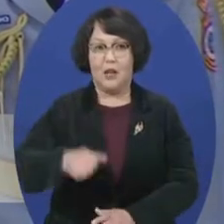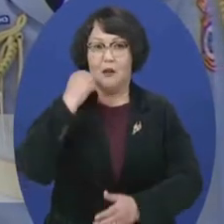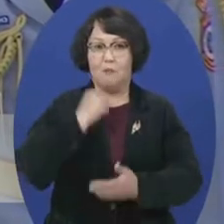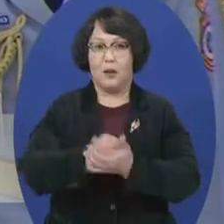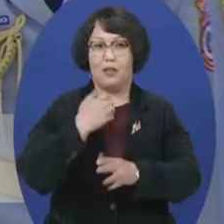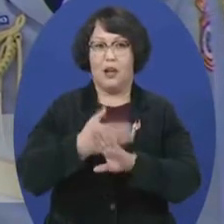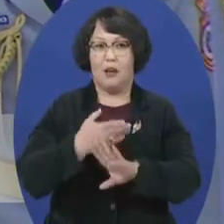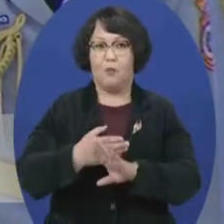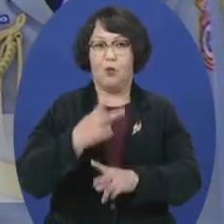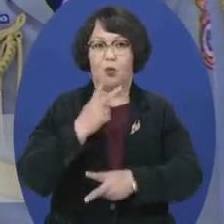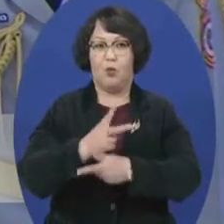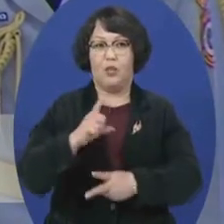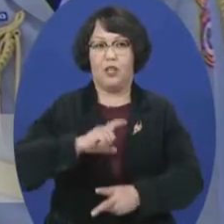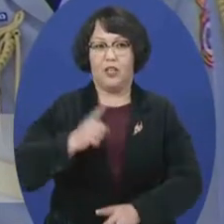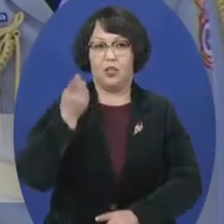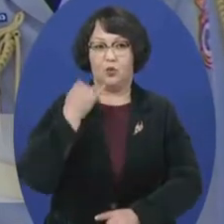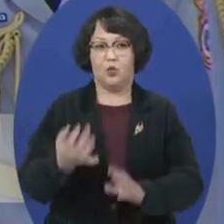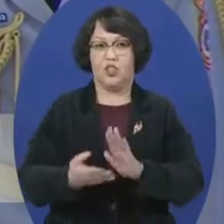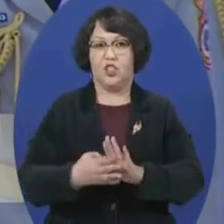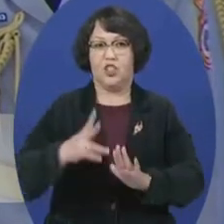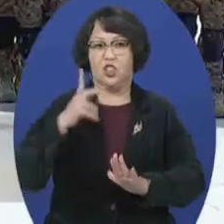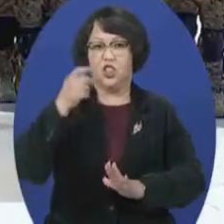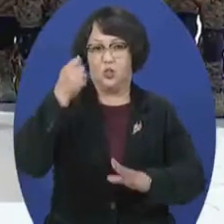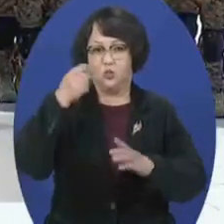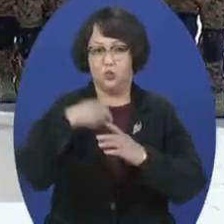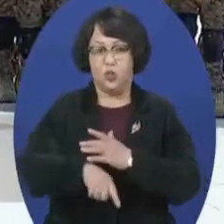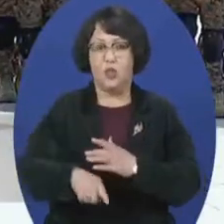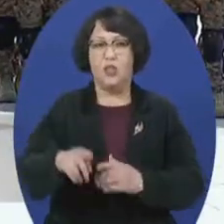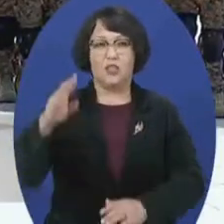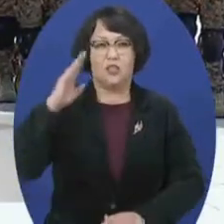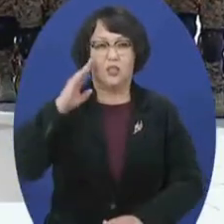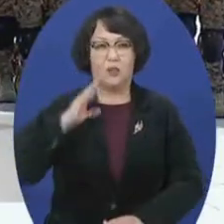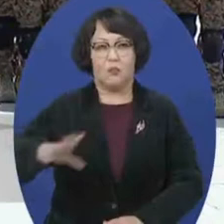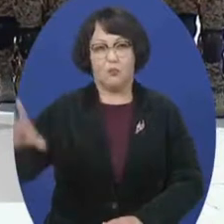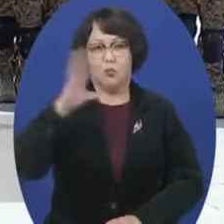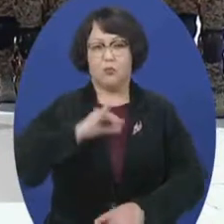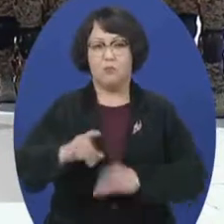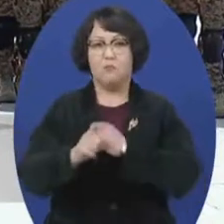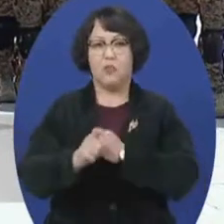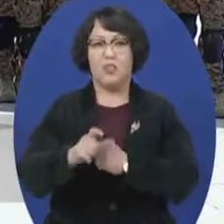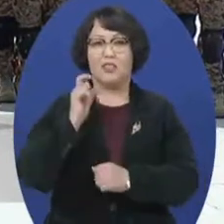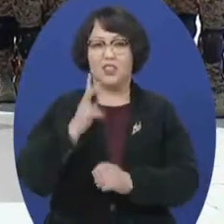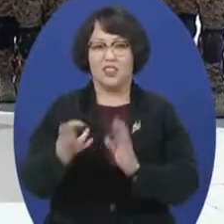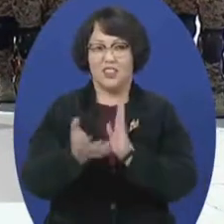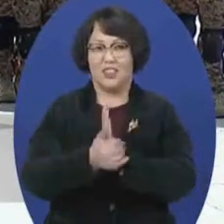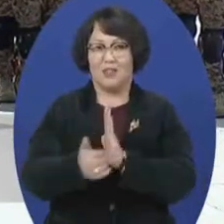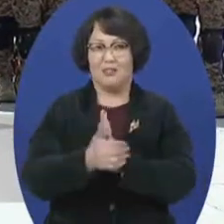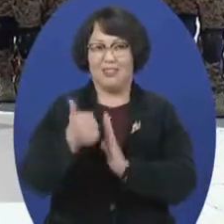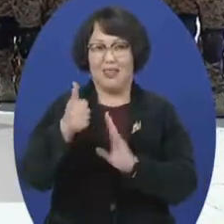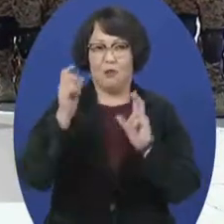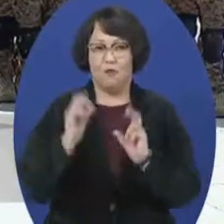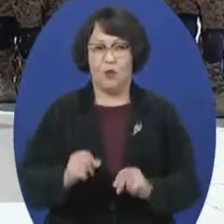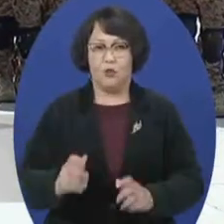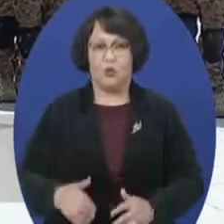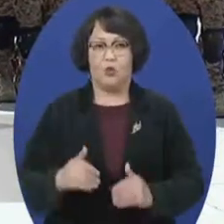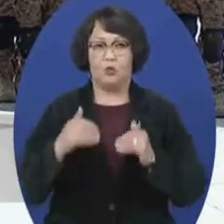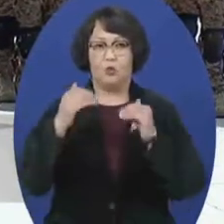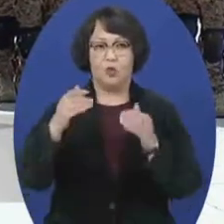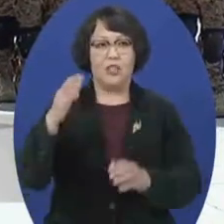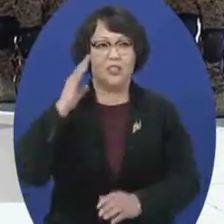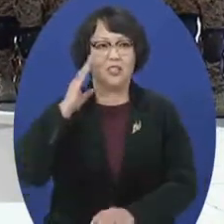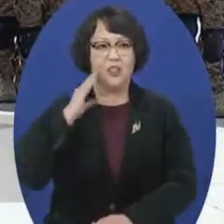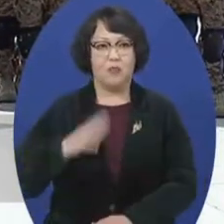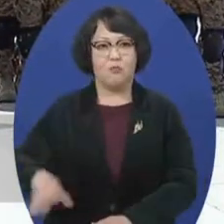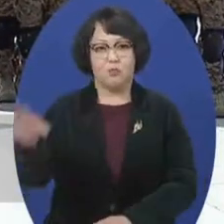батлан хамгаалахын эргцүүлэн шинжилгээг гүнзгийрүүлэх зэвсэгт хүчнийг мэрэгсэн чадварлаг болгон хөгжүүлэх